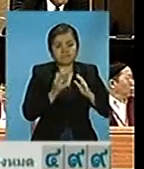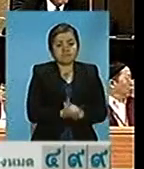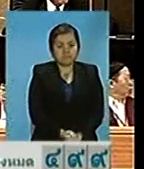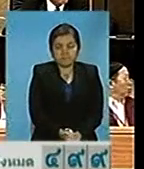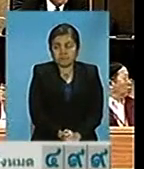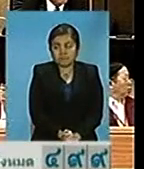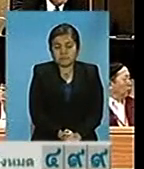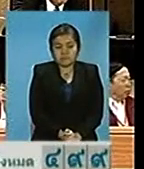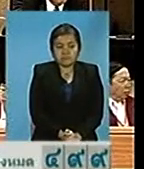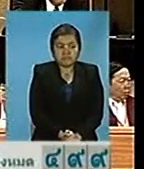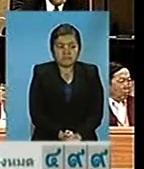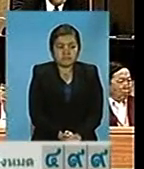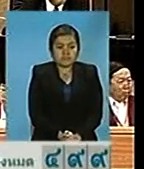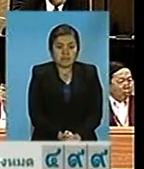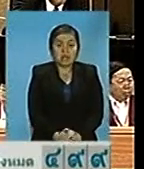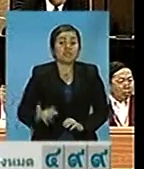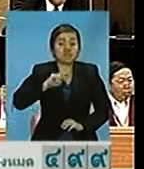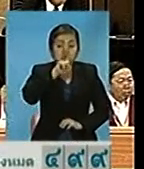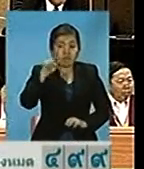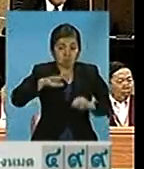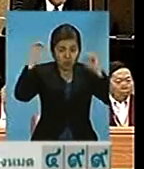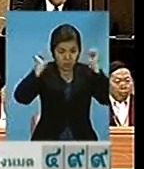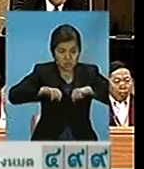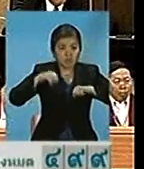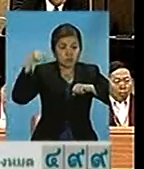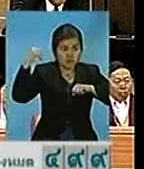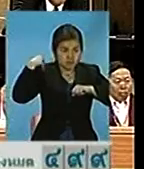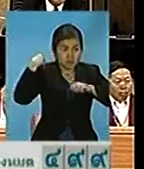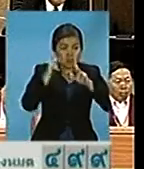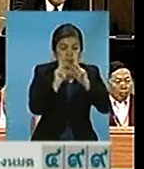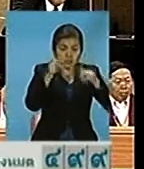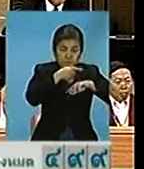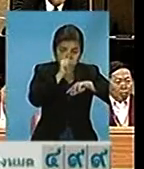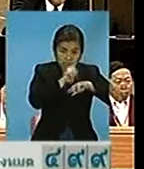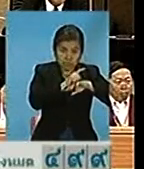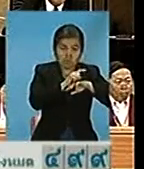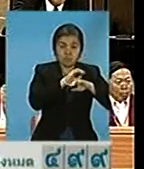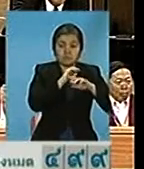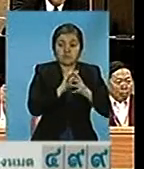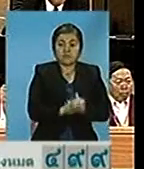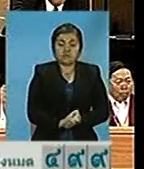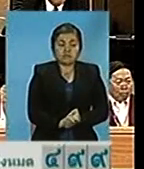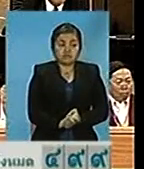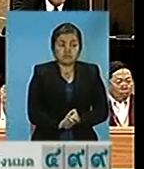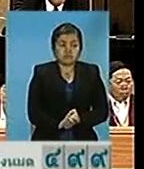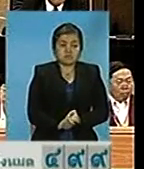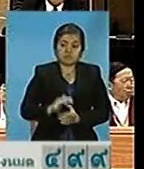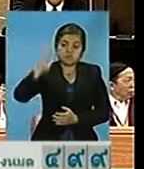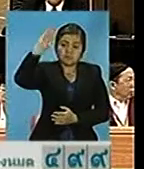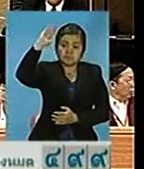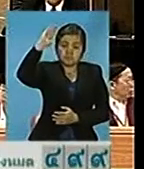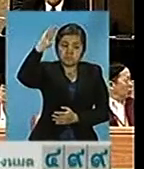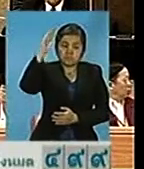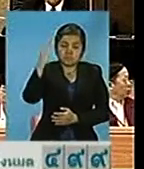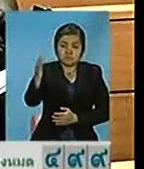ท่านสมูนะเดี๋ยวผมจะขอมติเลยถ้าติดใจเพราะว่าท่านก็อยากจะใส่ เวที เชิญนะเชิญนะท่าน ได้เข้า